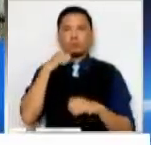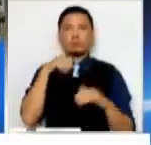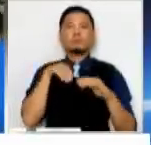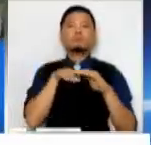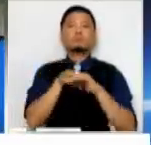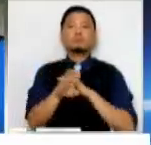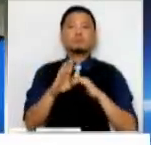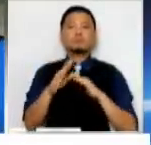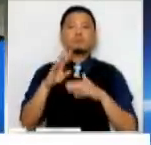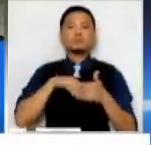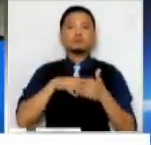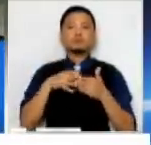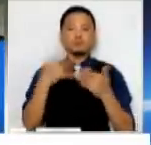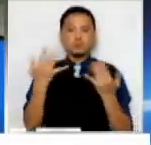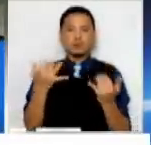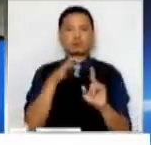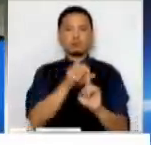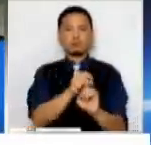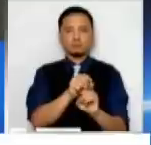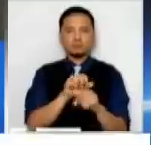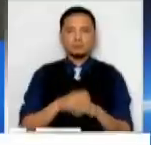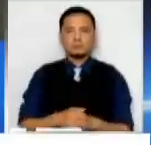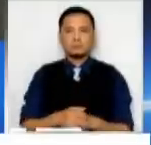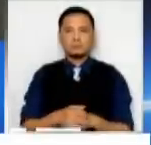COVID-19 case sa Pilipinas, mahigit 1 million na.